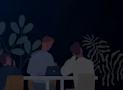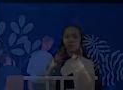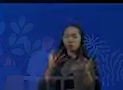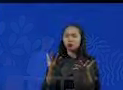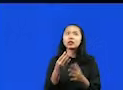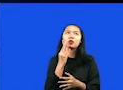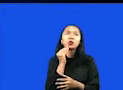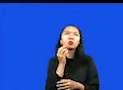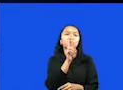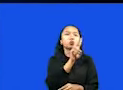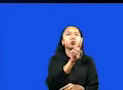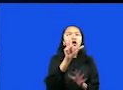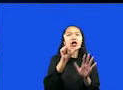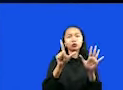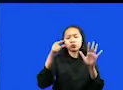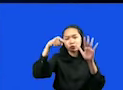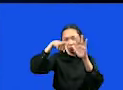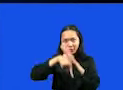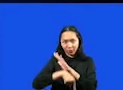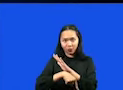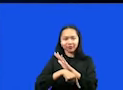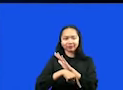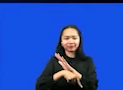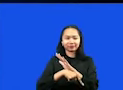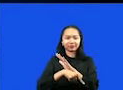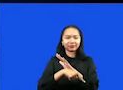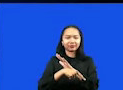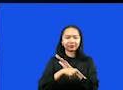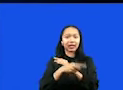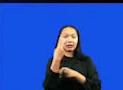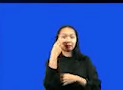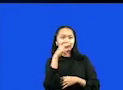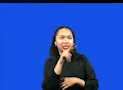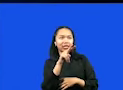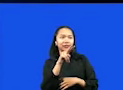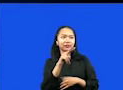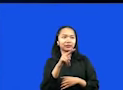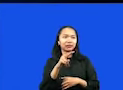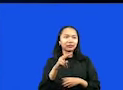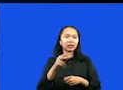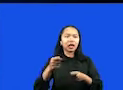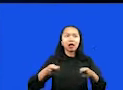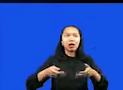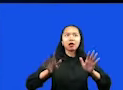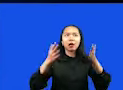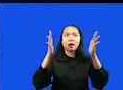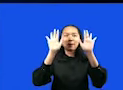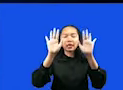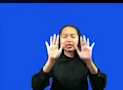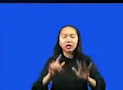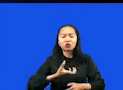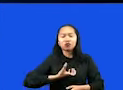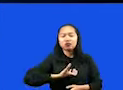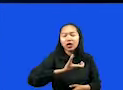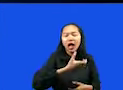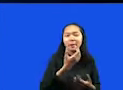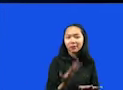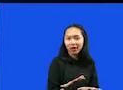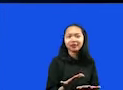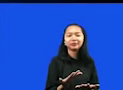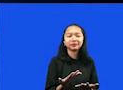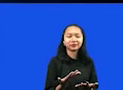nah oke Ini platform favoritnya nih yang biasa dimainin Mas Edi oke apa aja ini platform